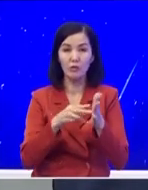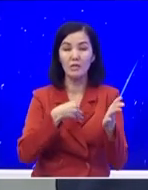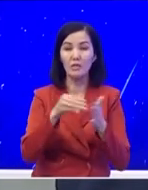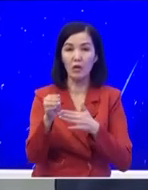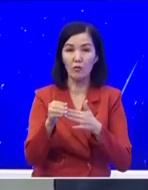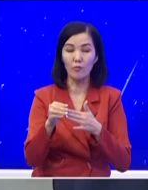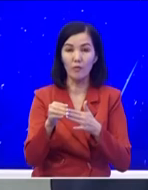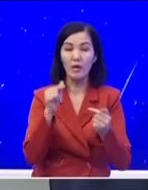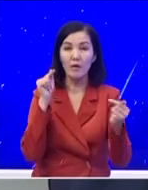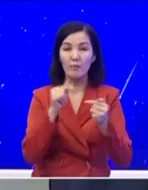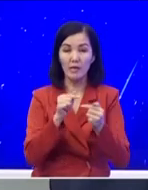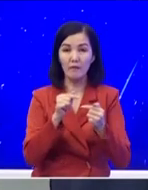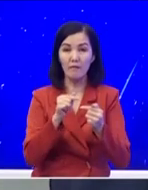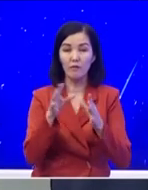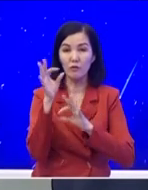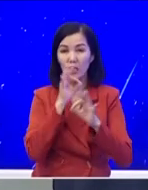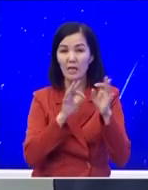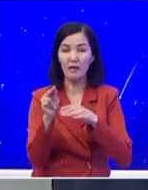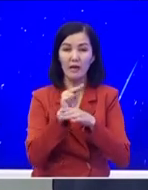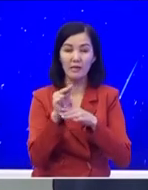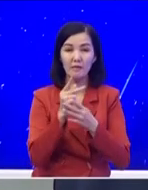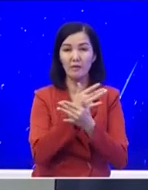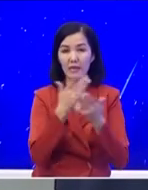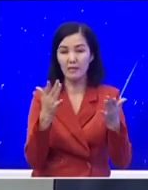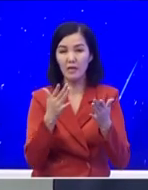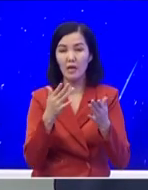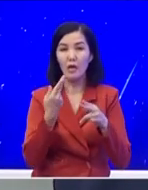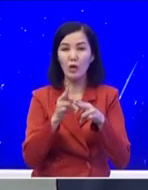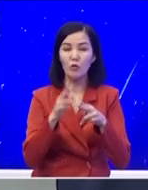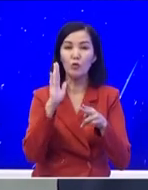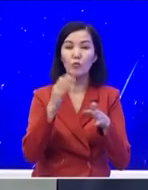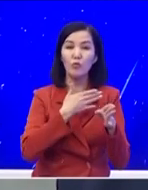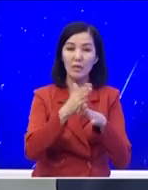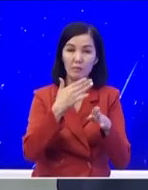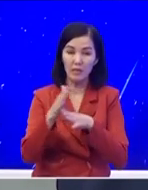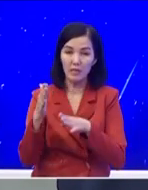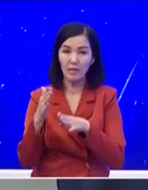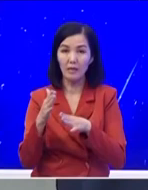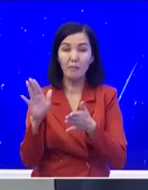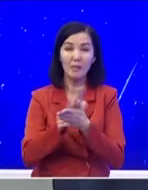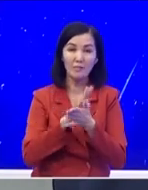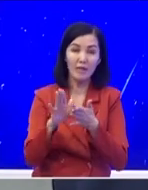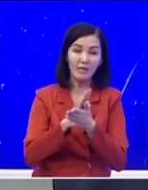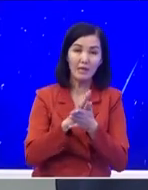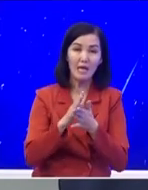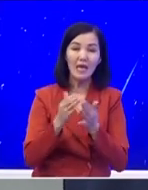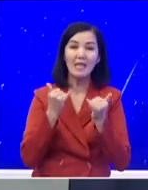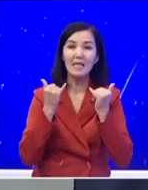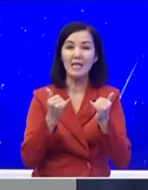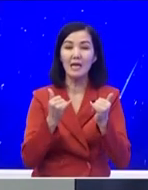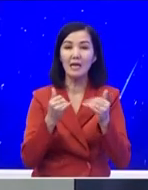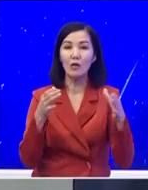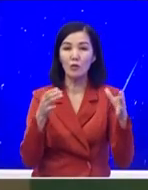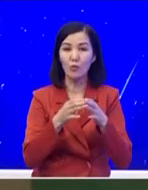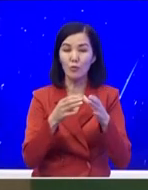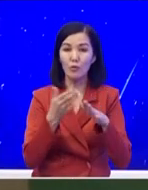закуп противовирусных лекарств, которые будут распределены и бесплатно для людей с группы